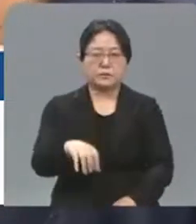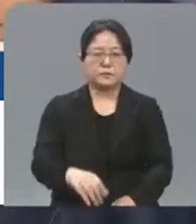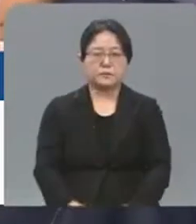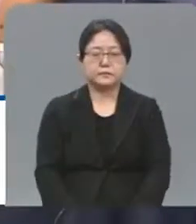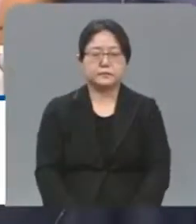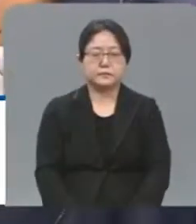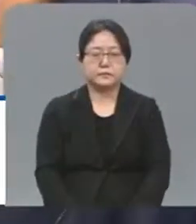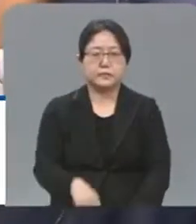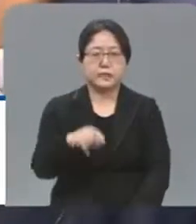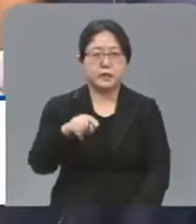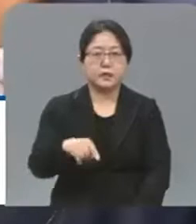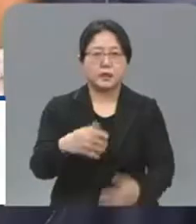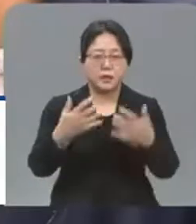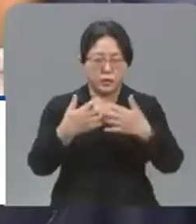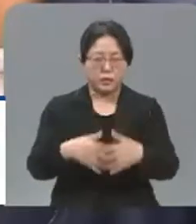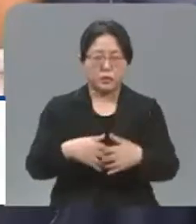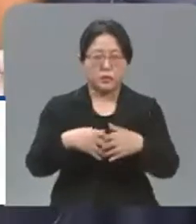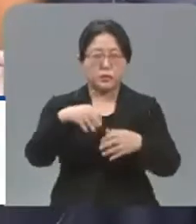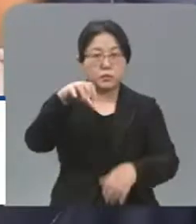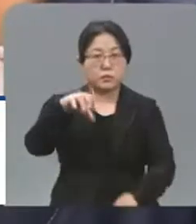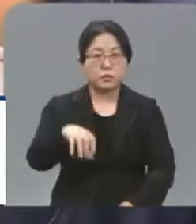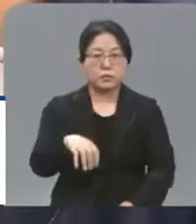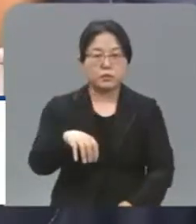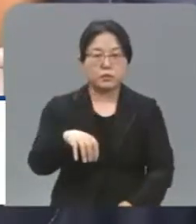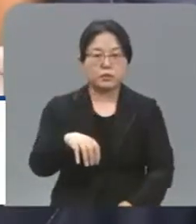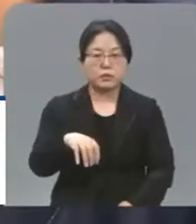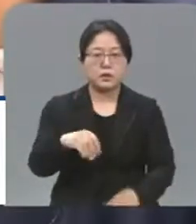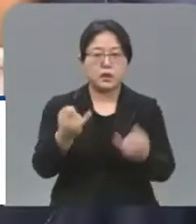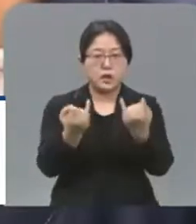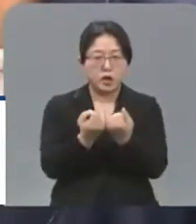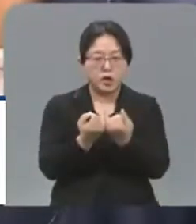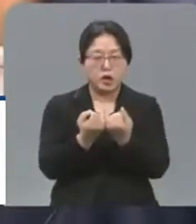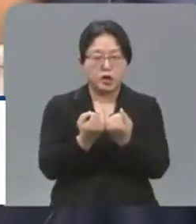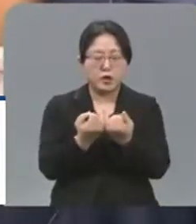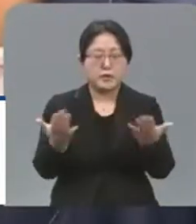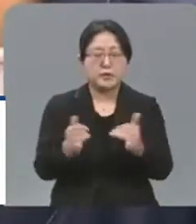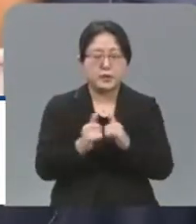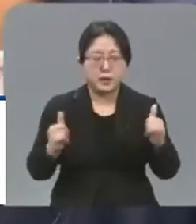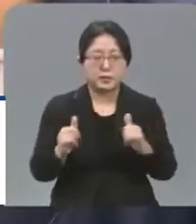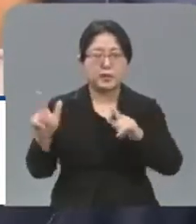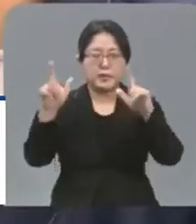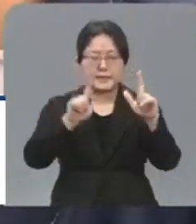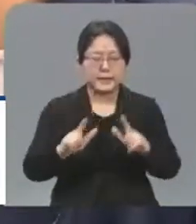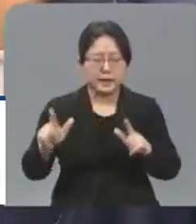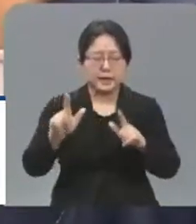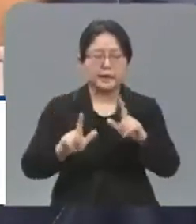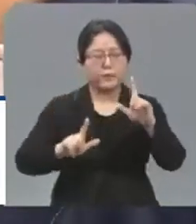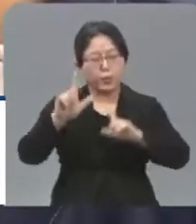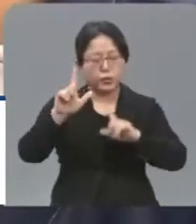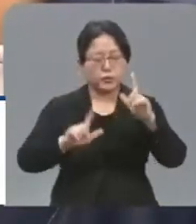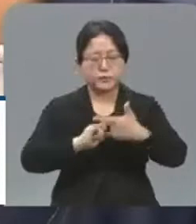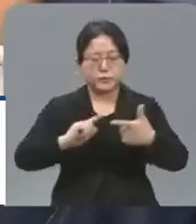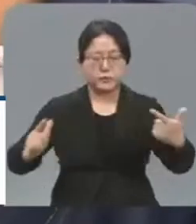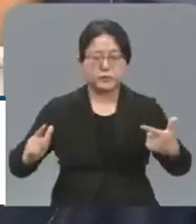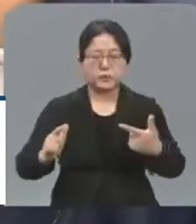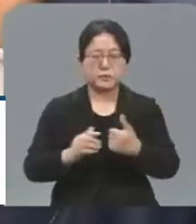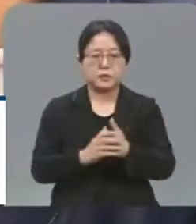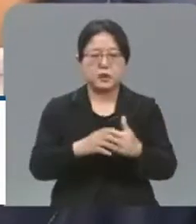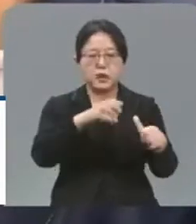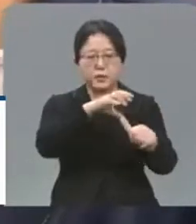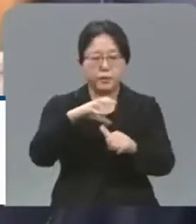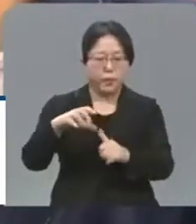근데 이 공장 부지에 남아있는 이런 여공들의 삶과 1 적들을 어 조금